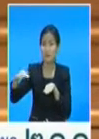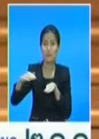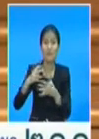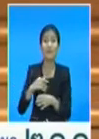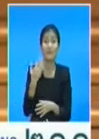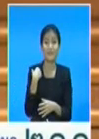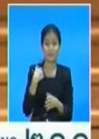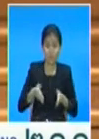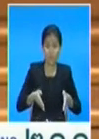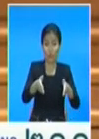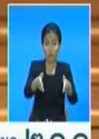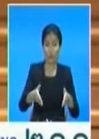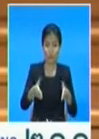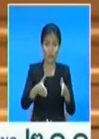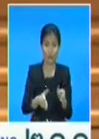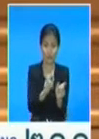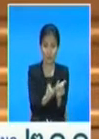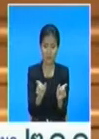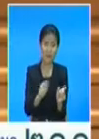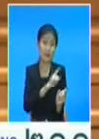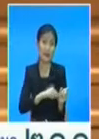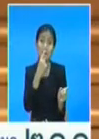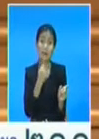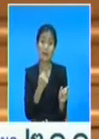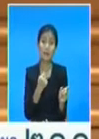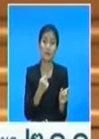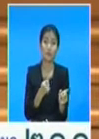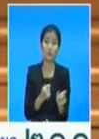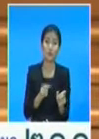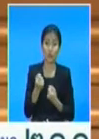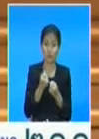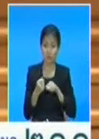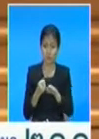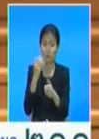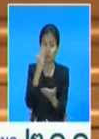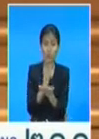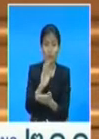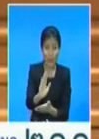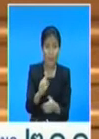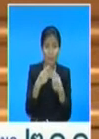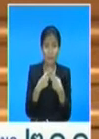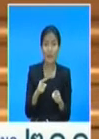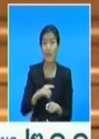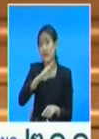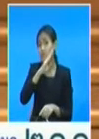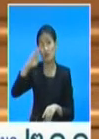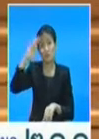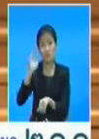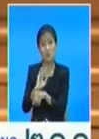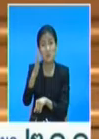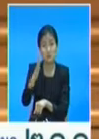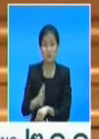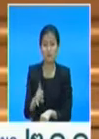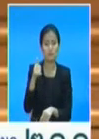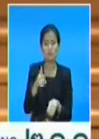วจงั้นสภาพบังคับจะต้องมีครับกับเอกชนตัวอย่างเช่นที่ดินว่างเปล่าคุณไม่ปลูกอะไรเล